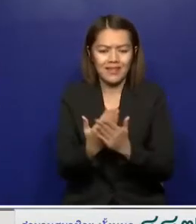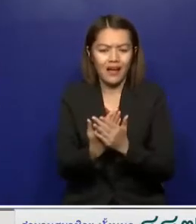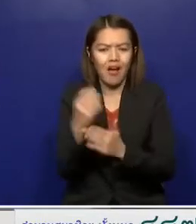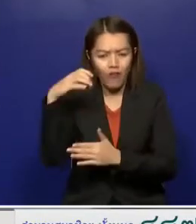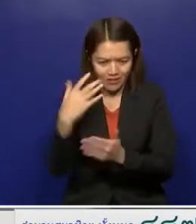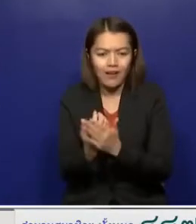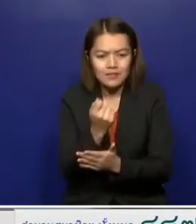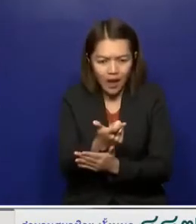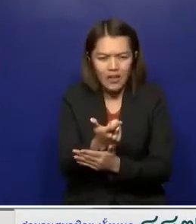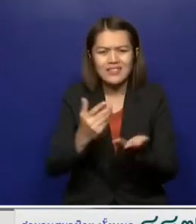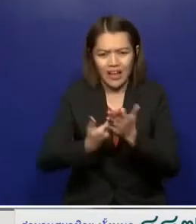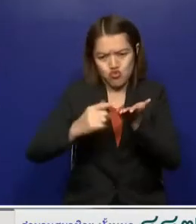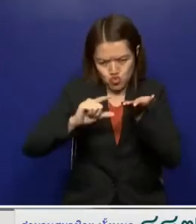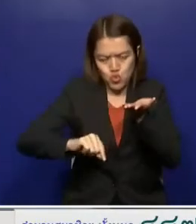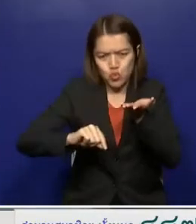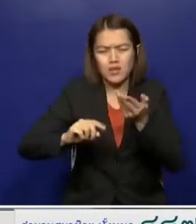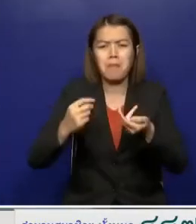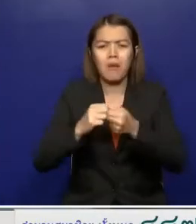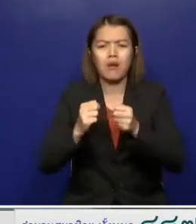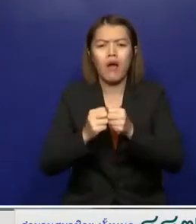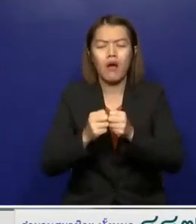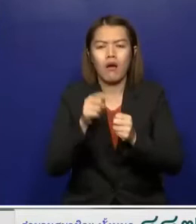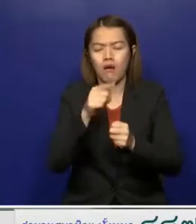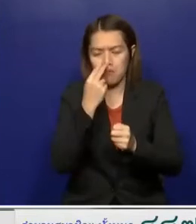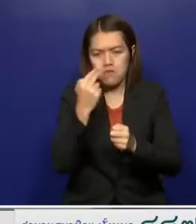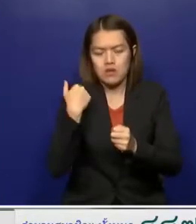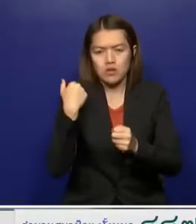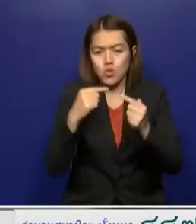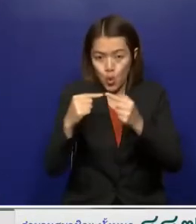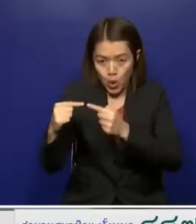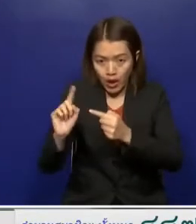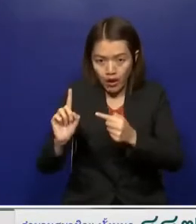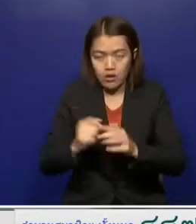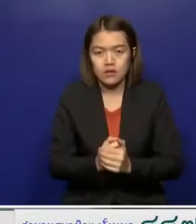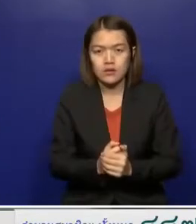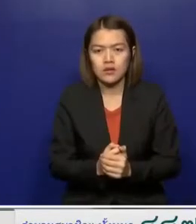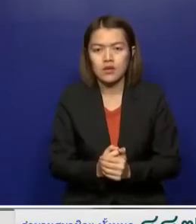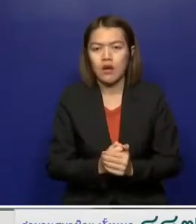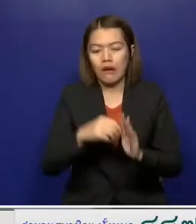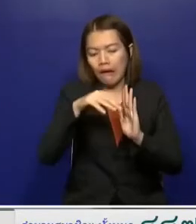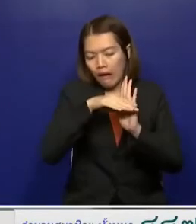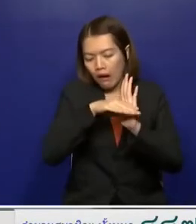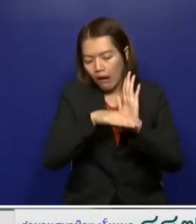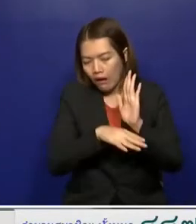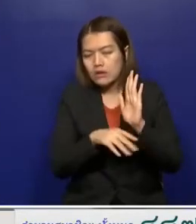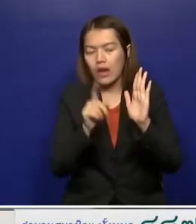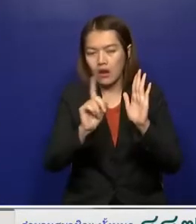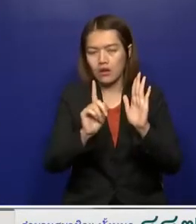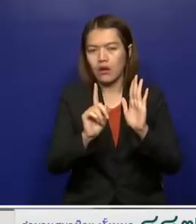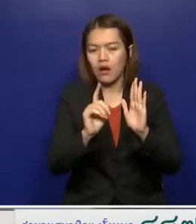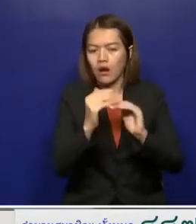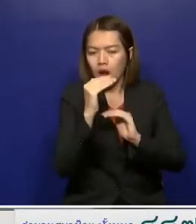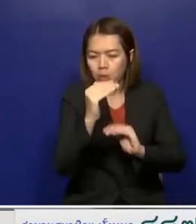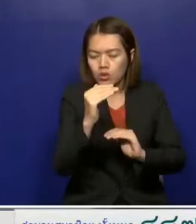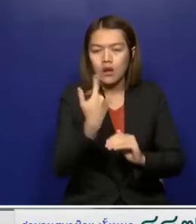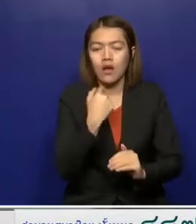แต่ปัญหามัไม่สุด ทมาทานัการไฟาส่นผู้มภาคไปกำหนดหักเกนว่าคนที่จะไป